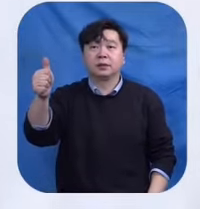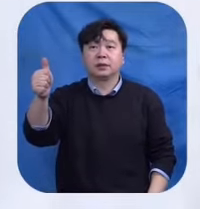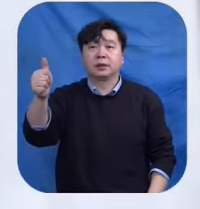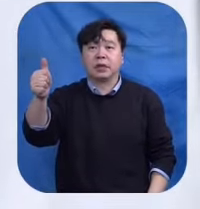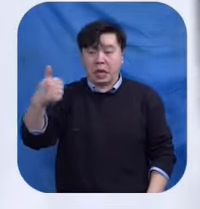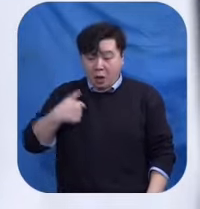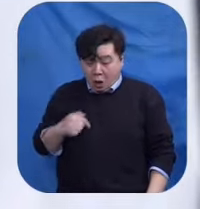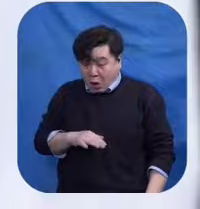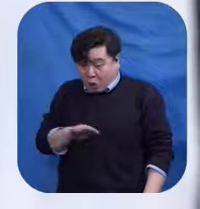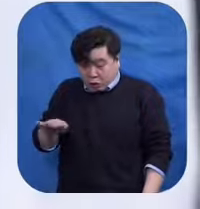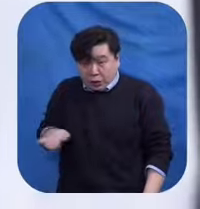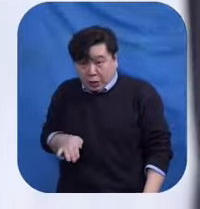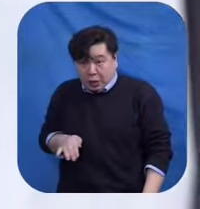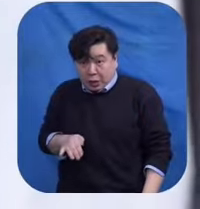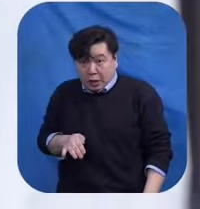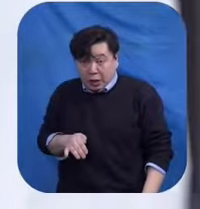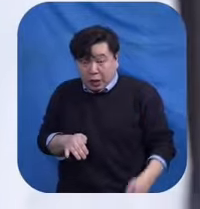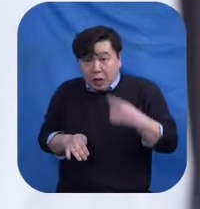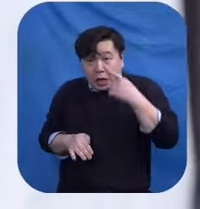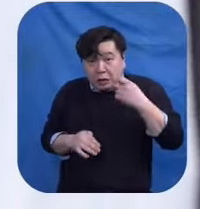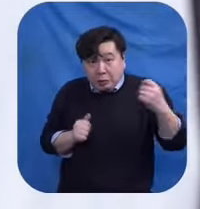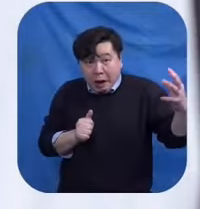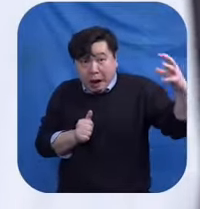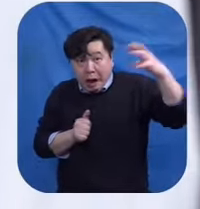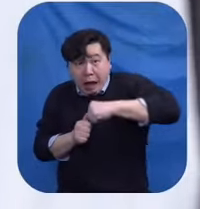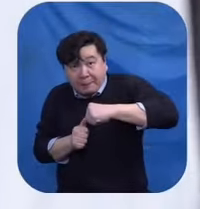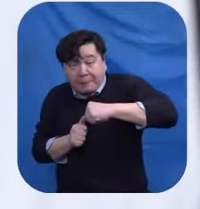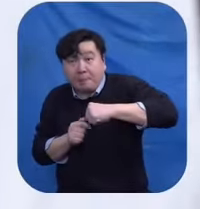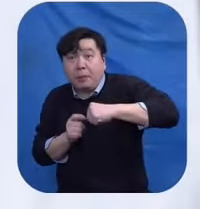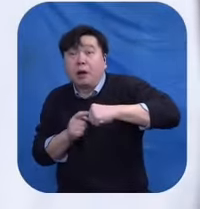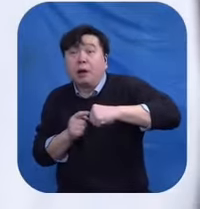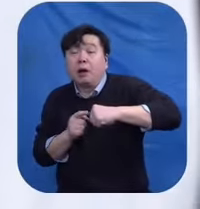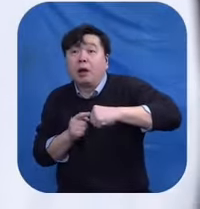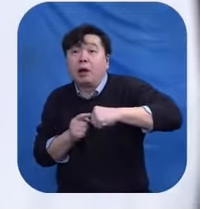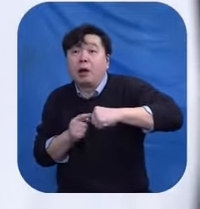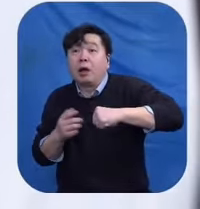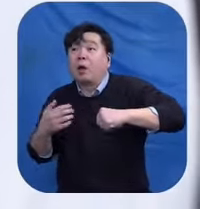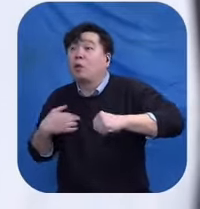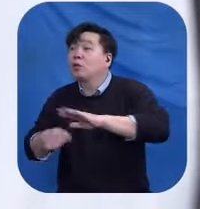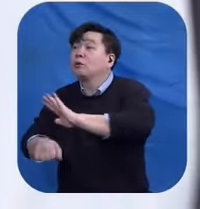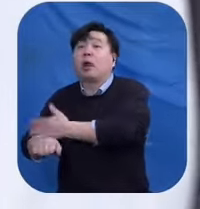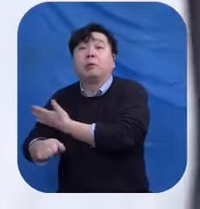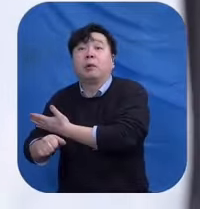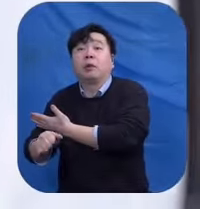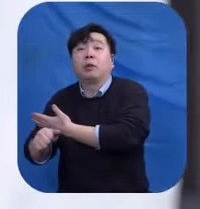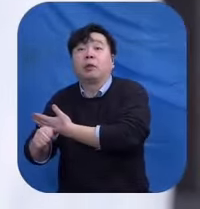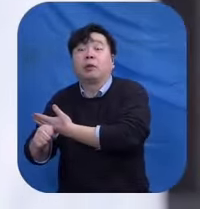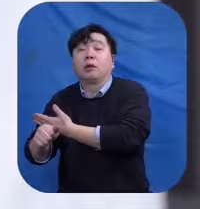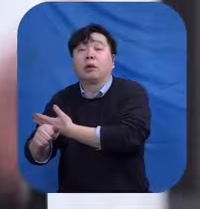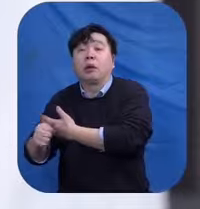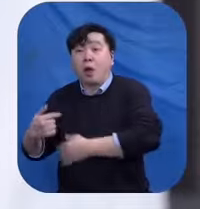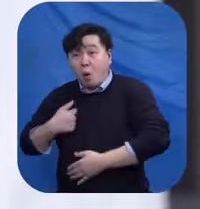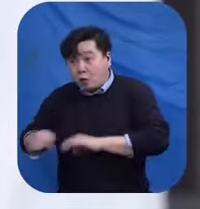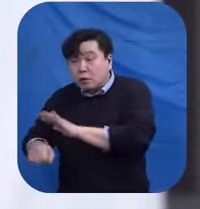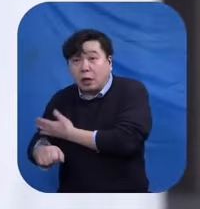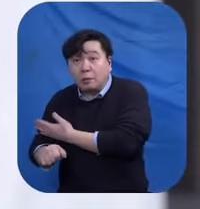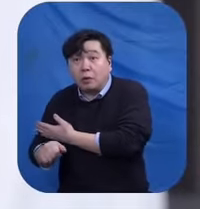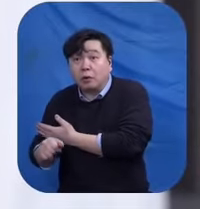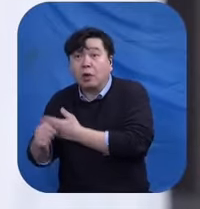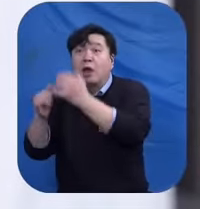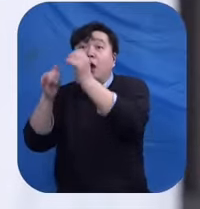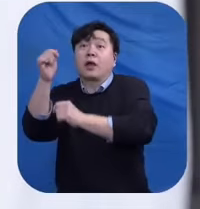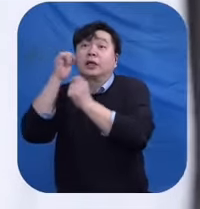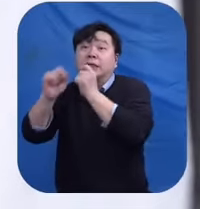우리가 일제 식민지 침략을 받은 것이 바로 우리 때문이라고 합니다. 여러분, 누가